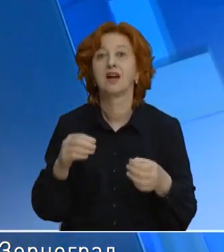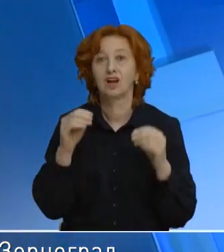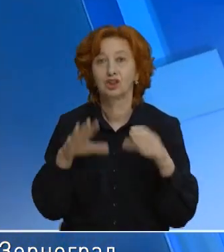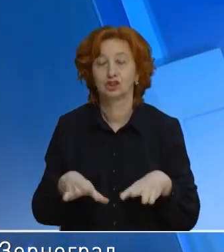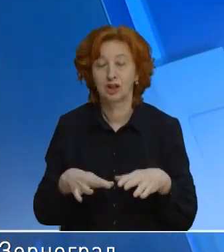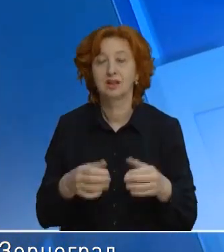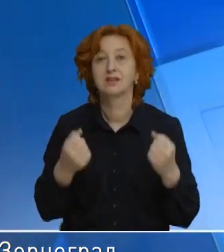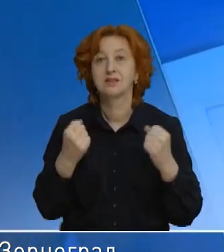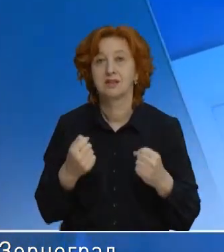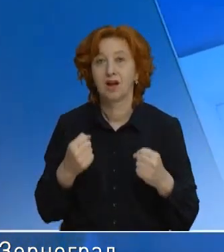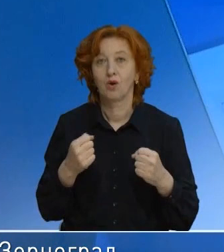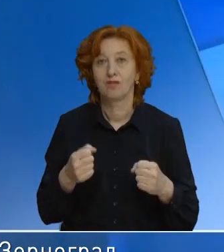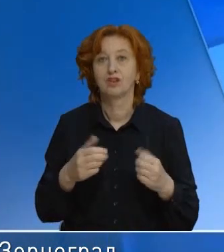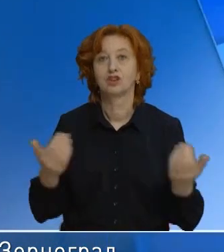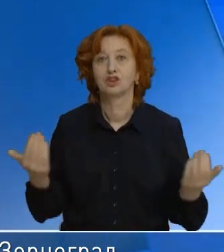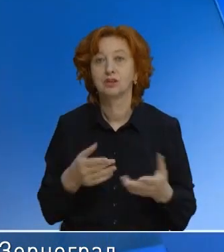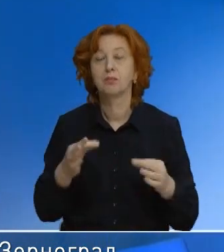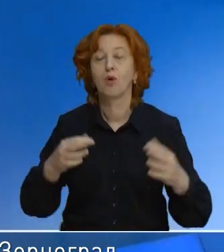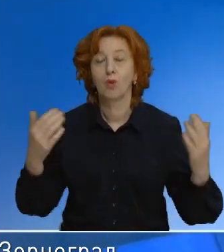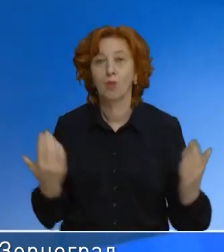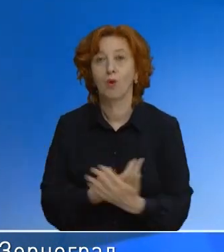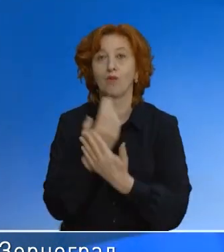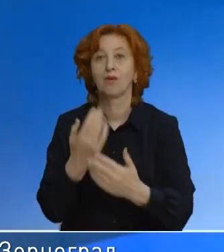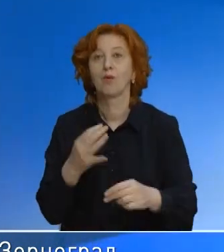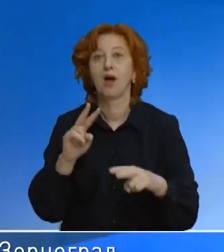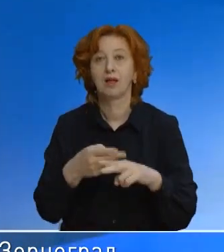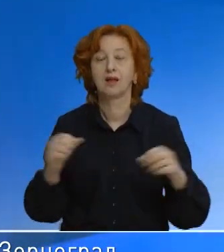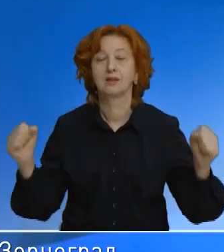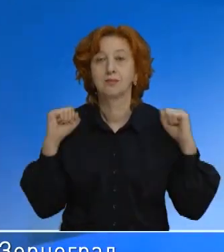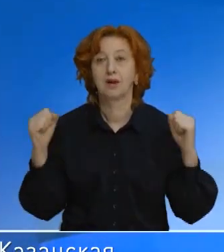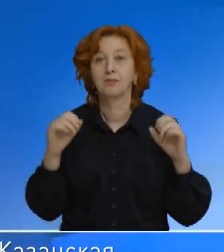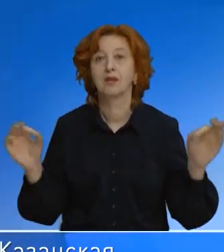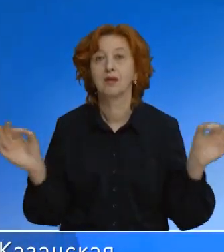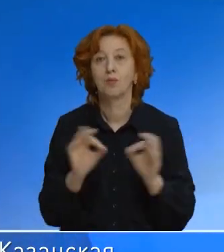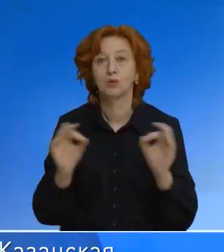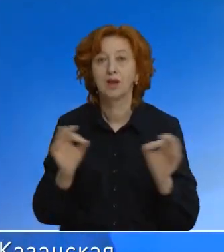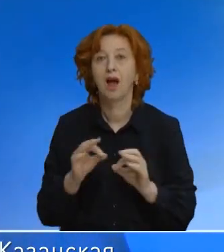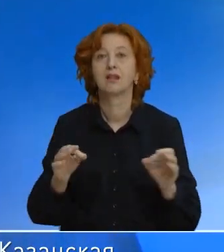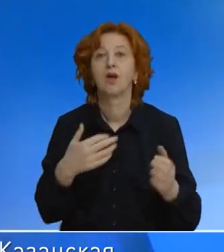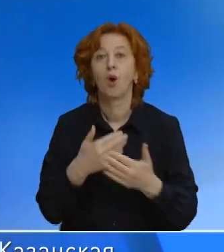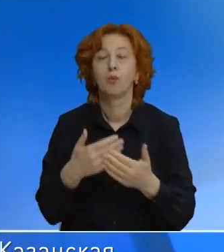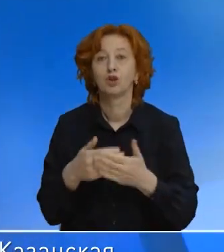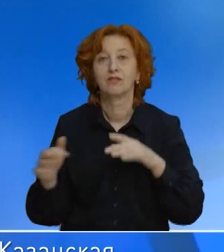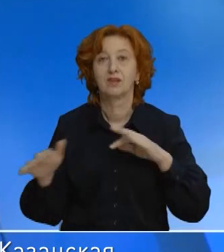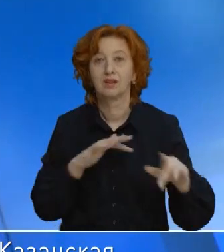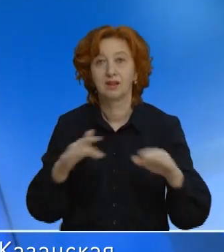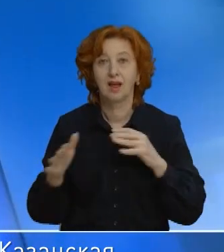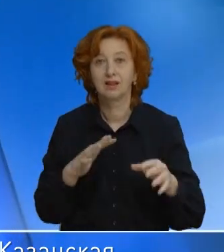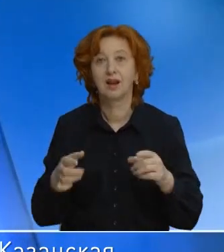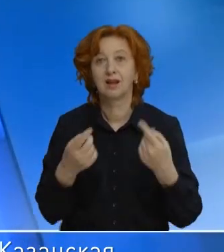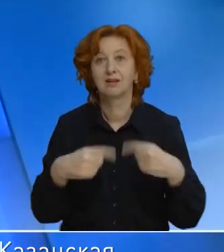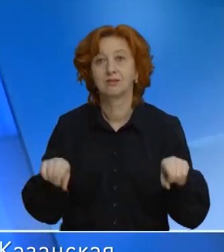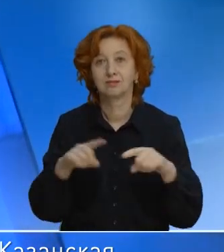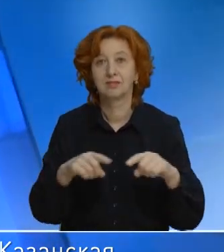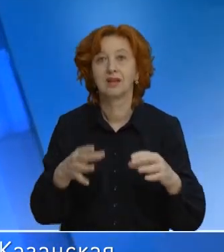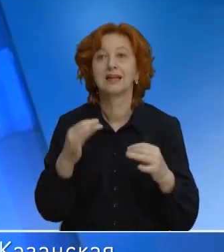ограничения здоровья и начать жить по-новому. Это спортсмены, музыканты, общественные деятели. Возглавляет команду фигуристка